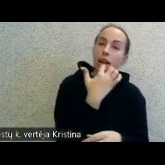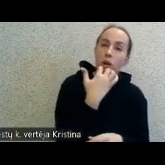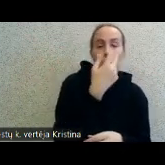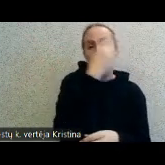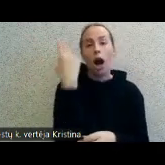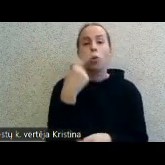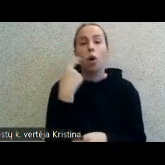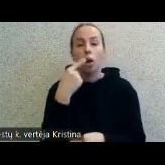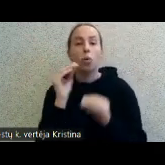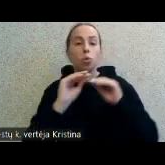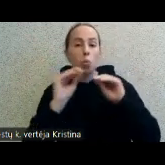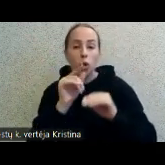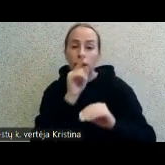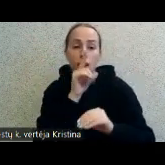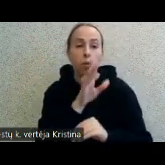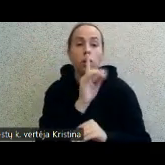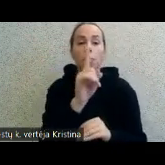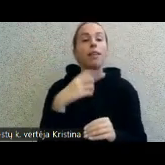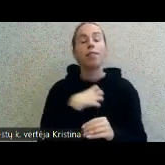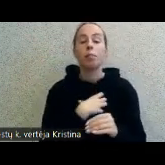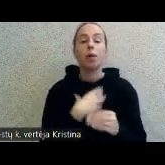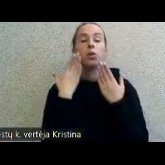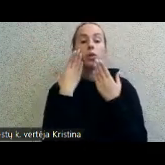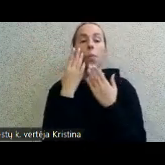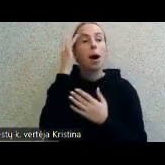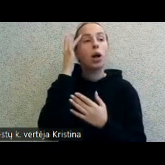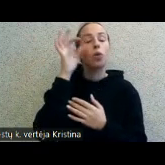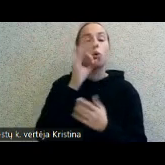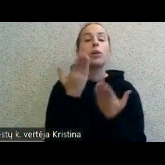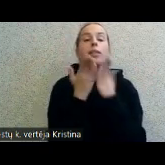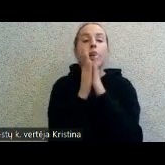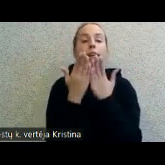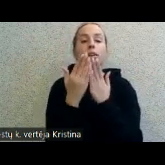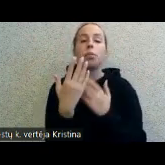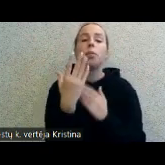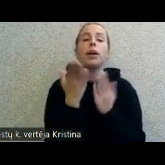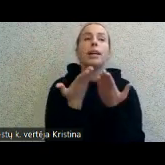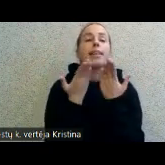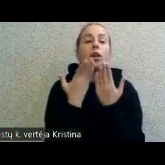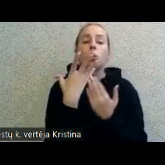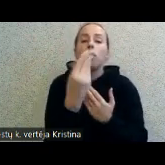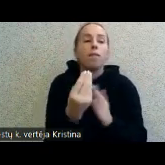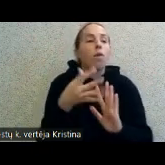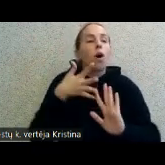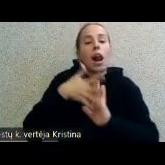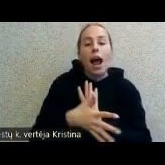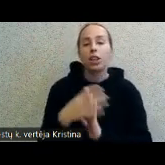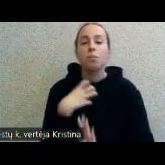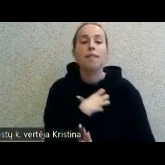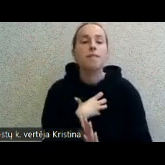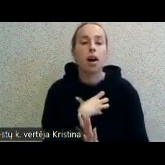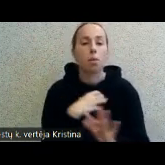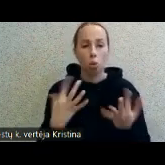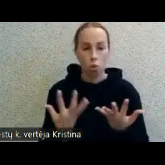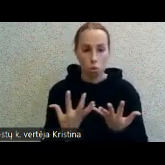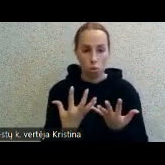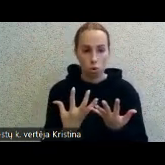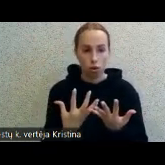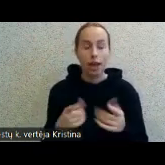mokytojai, bet čia svarbiausia pagalvoti apie skaitimo reikšmę, apie jo prasmę ir svarbą. Ir kaip mes tai